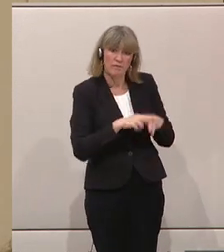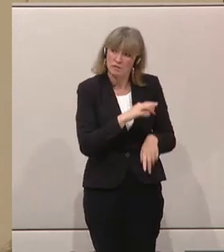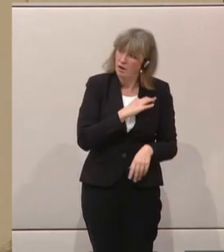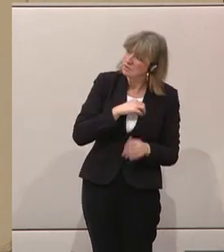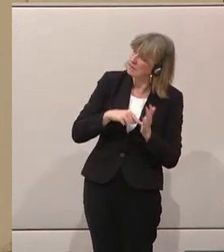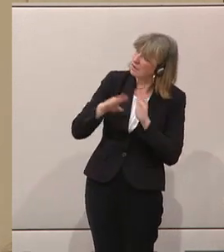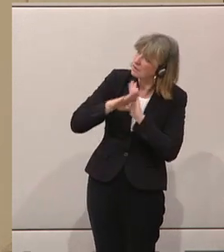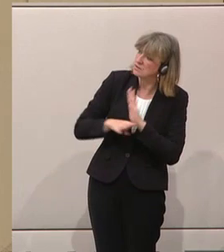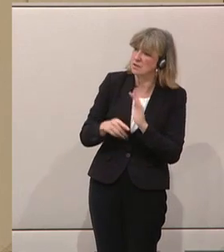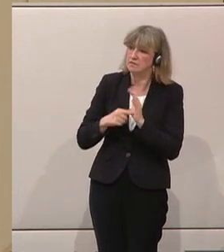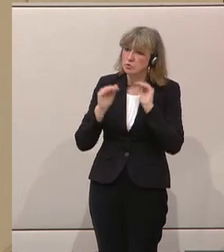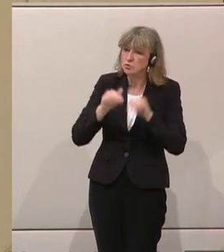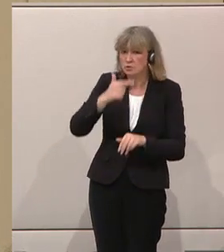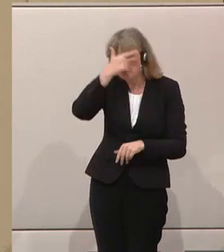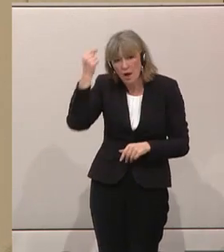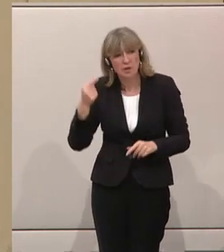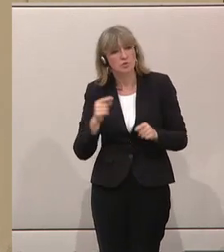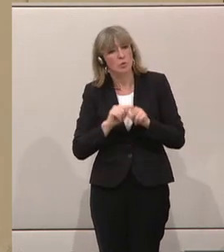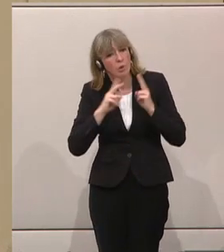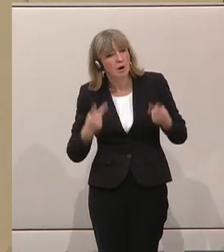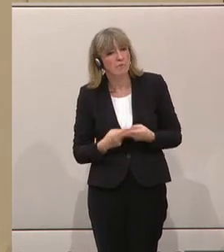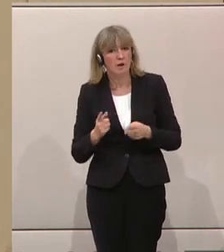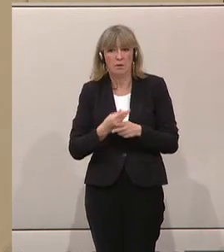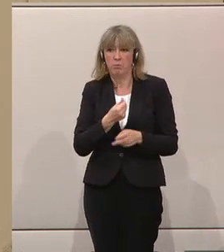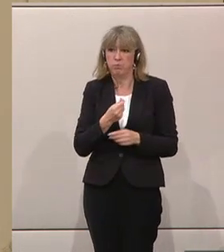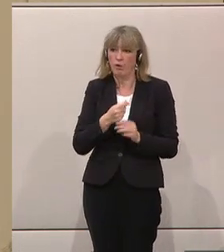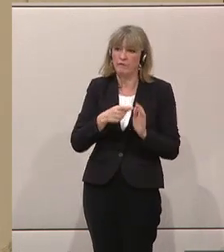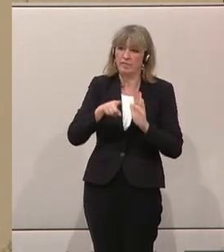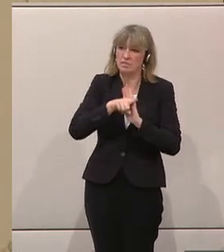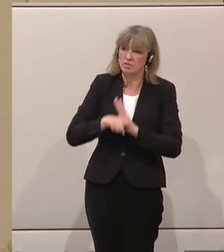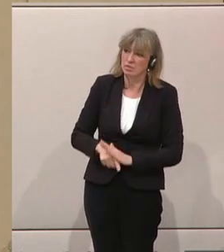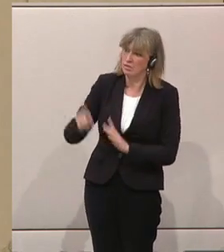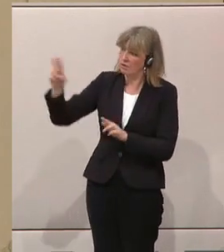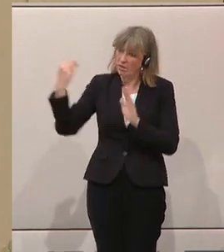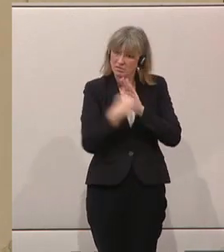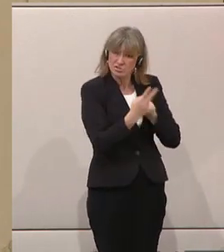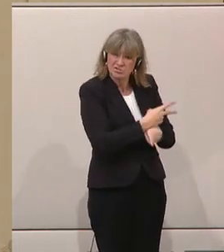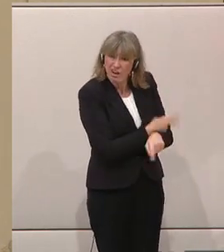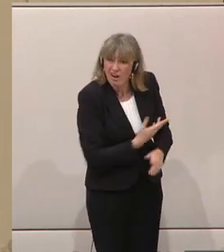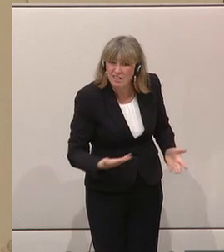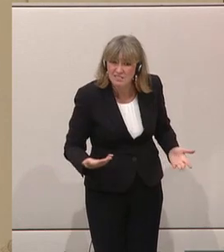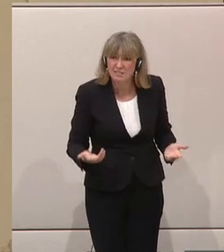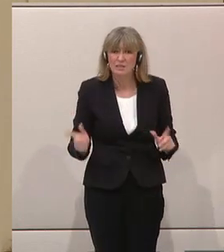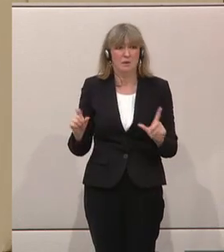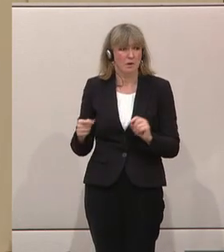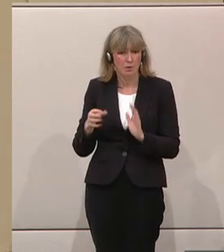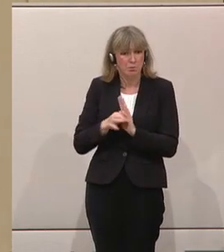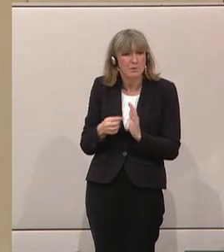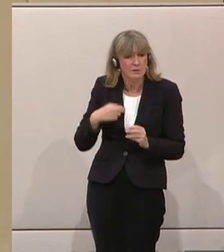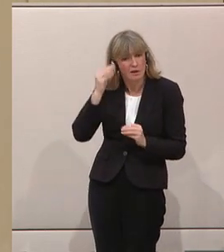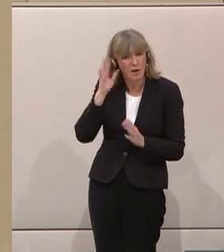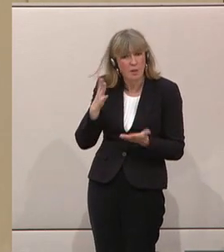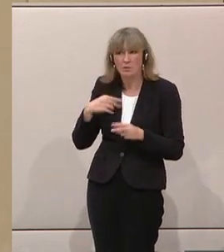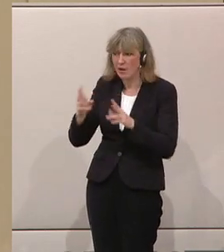durch Gesetze zum Schutz von Menschen und Umwelt Profiteinbußen zu erleiden. Ebenfalls ein Punkt, den ich nicht glaube, dass